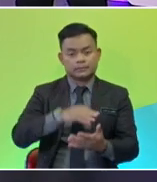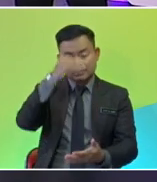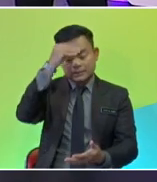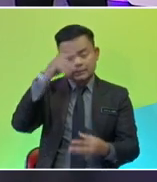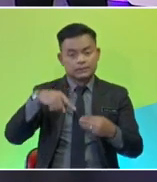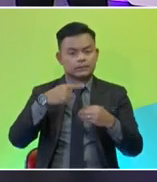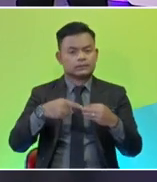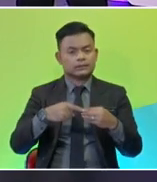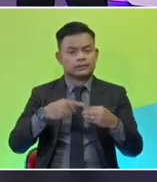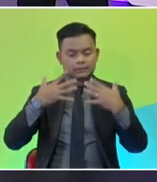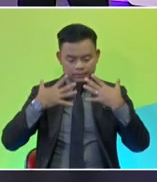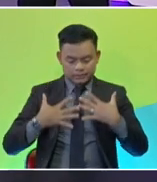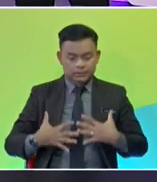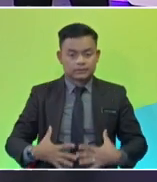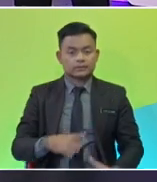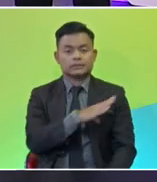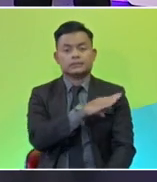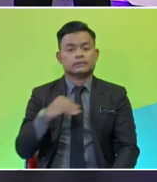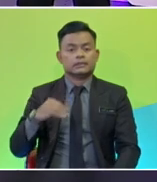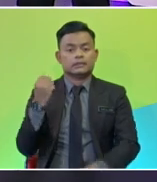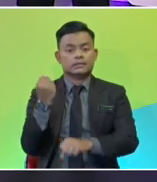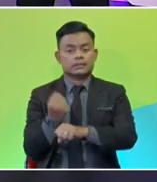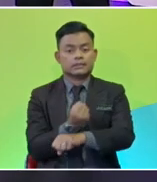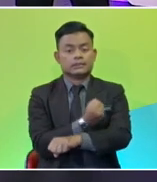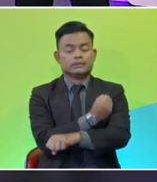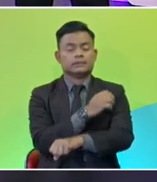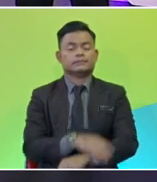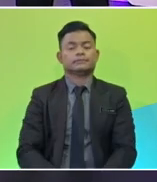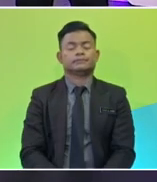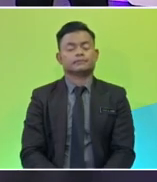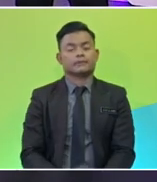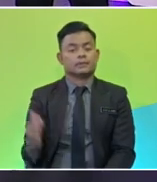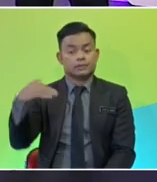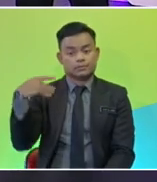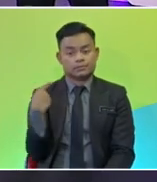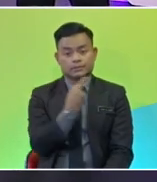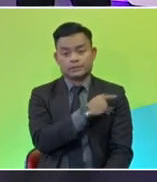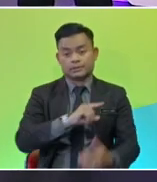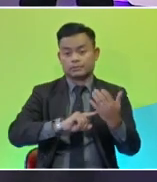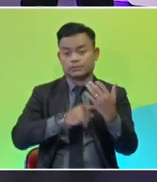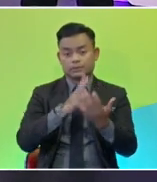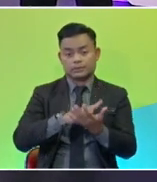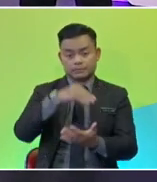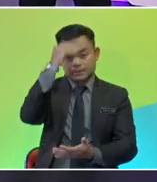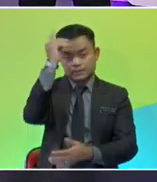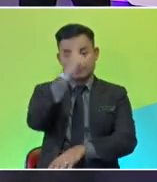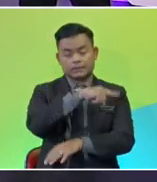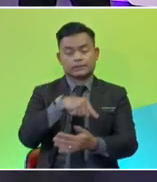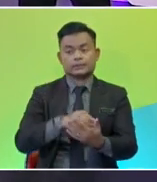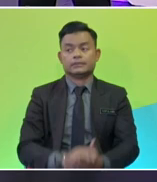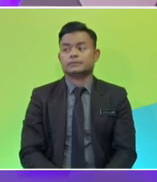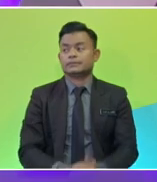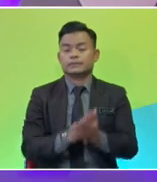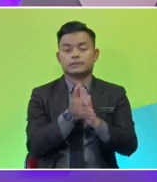dan sendi jadi murid-murid kita di rumah pun dapat kita pada hari ini kita akan